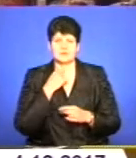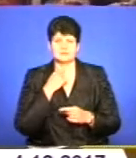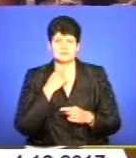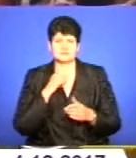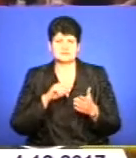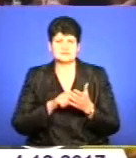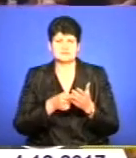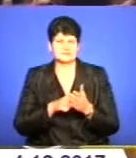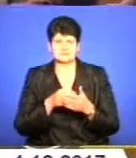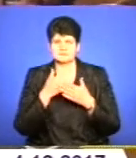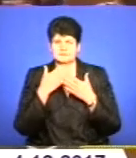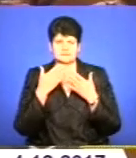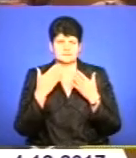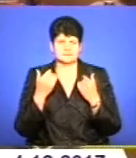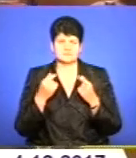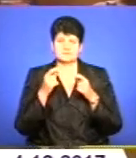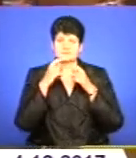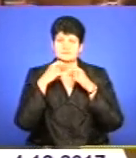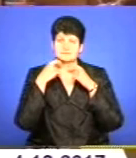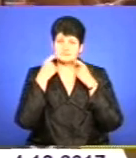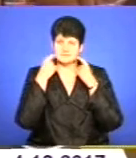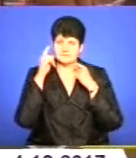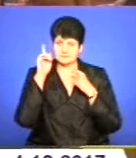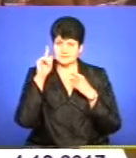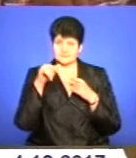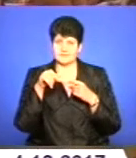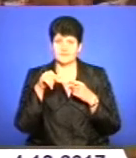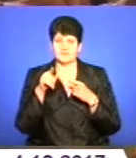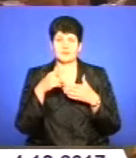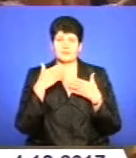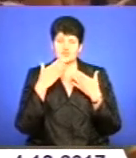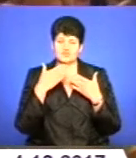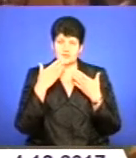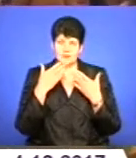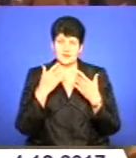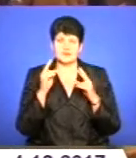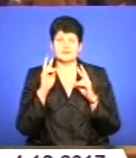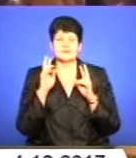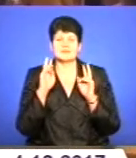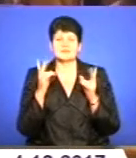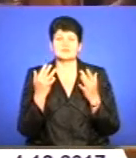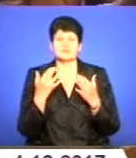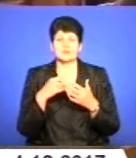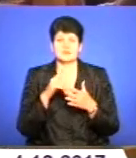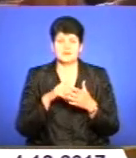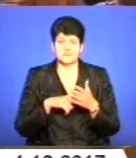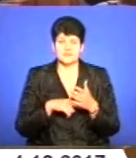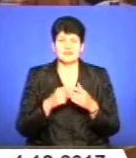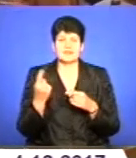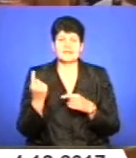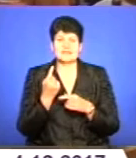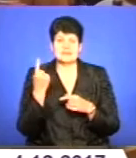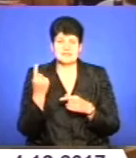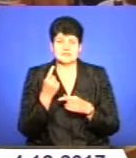назойлив. Вот он улыбаться умеет. Это вот мы читали, не знаю, насколько это верно, но, по-моему, это единственная